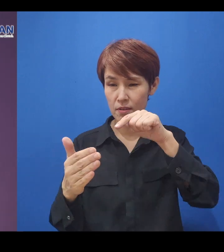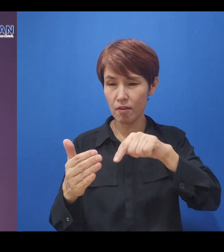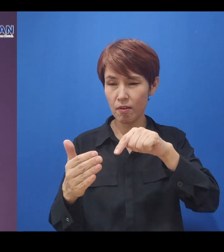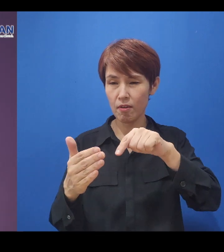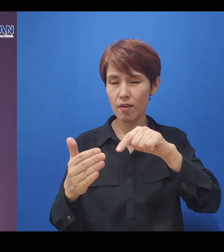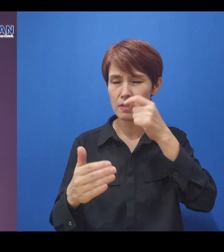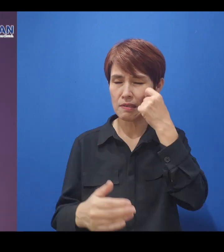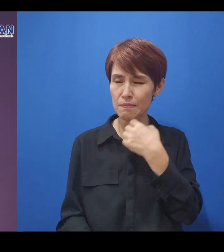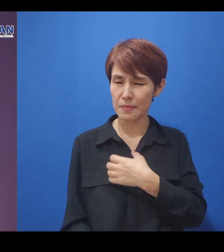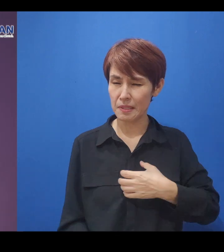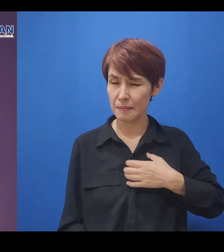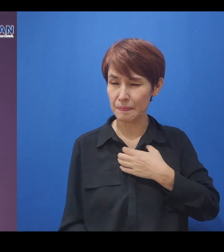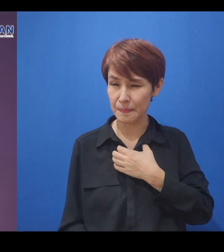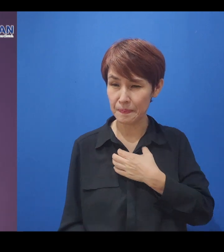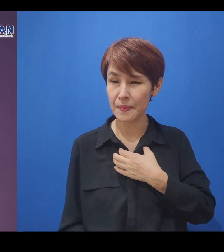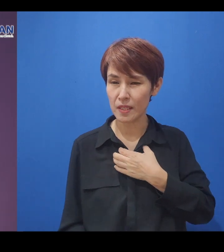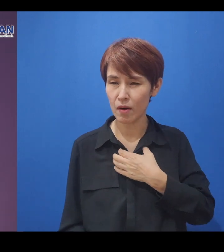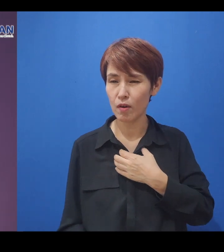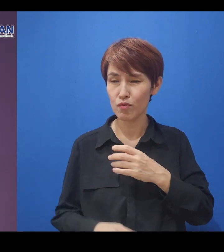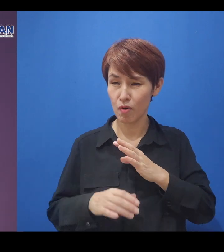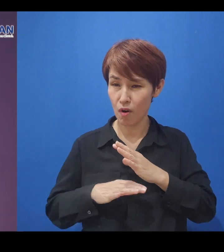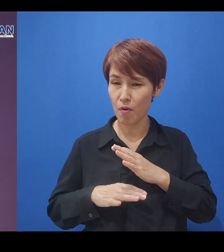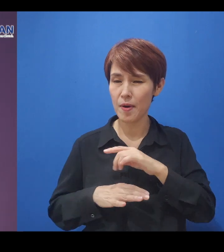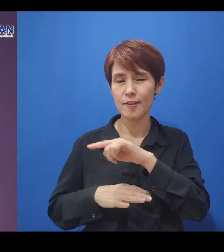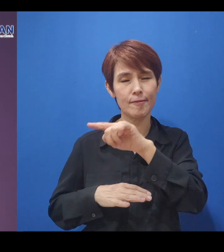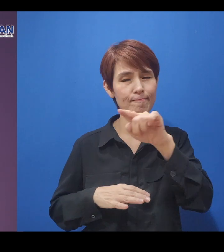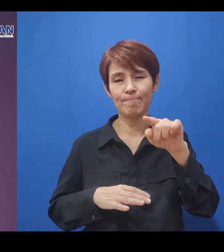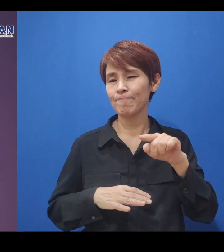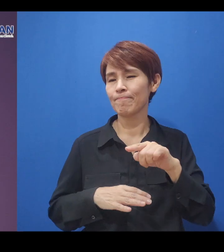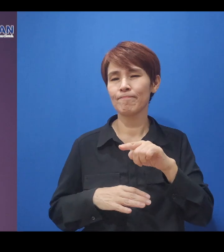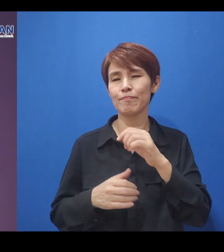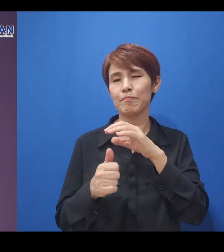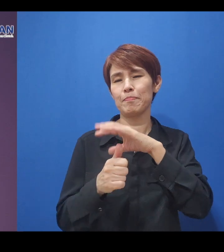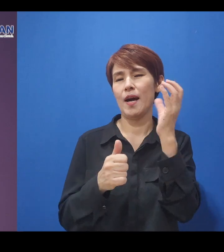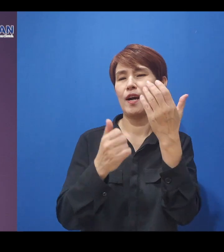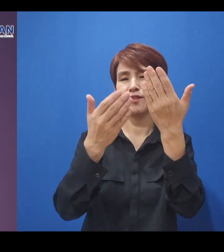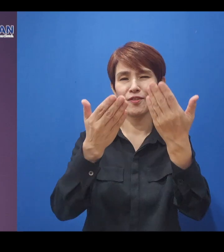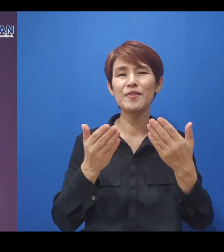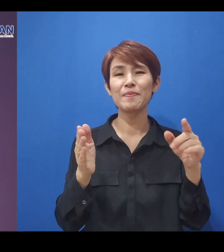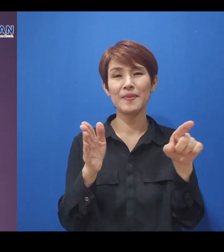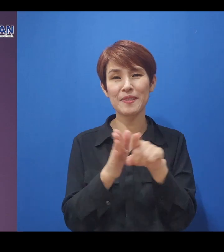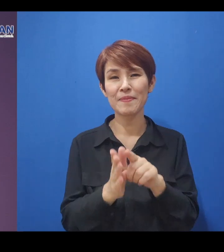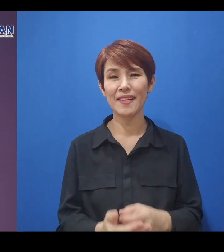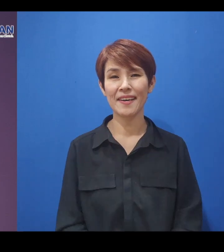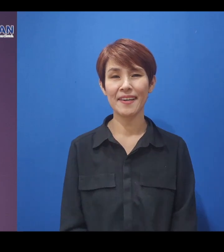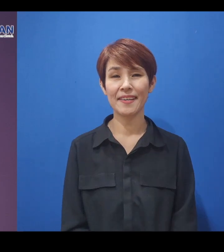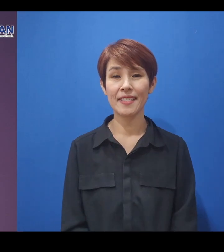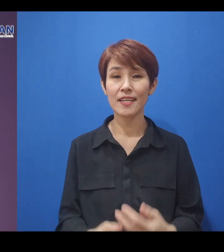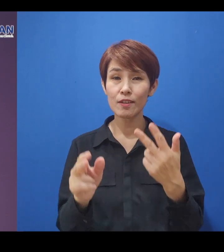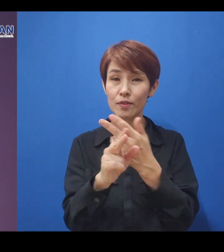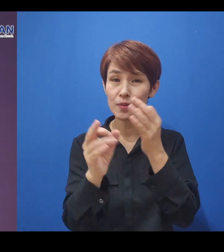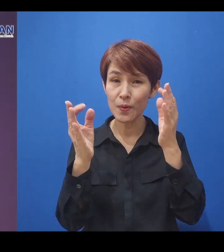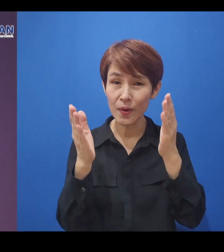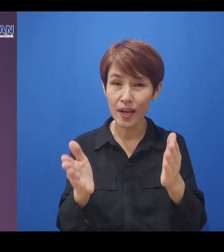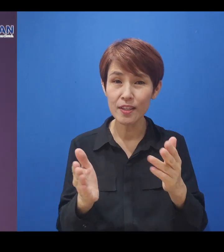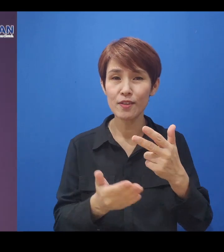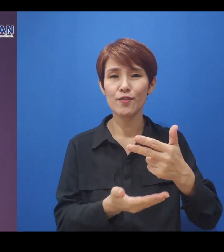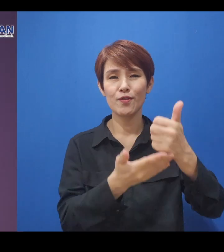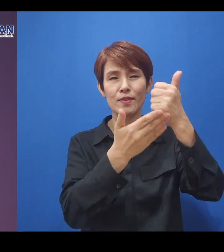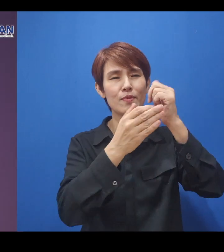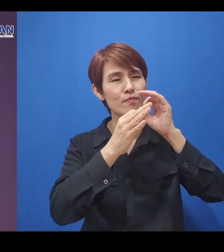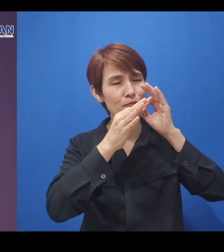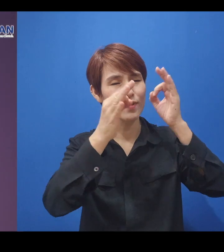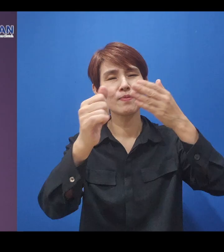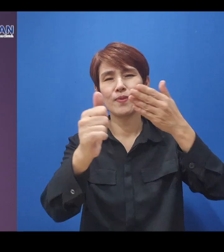모든 슬픔으로부터, 두려움으로부터 자유케 해주실 줄 믿습니다. 이번 한 주 그 주님을